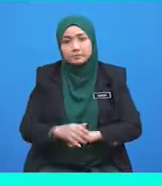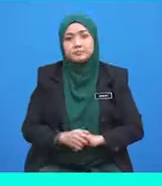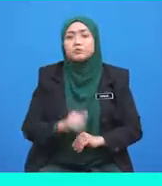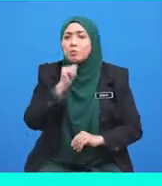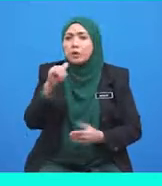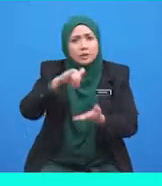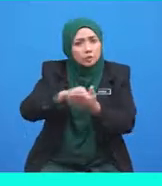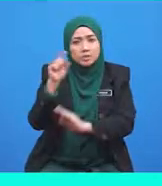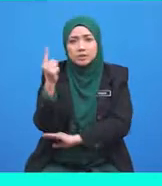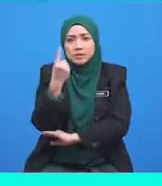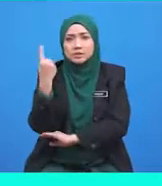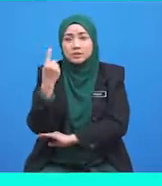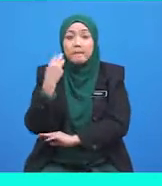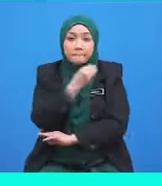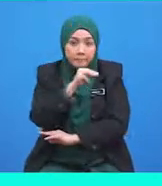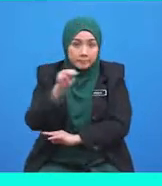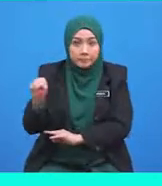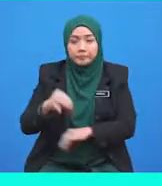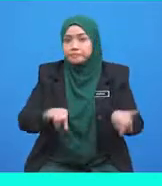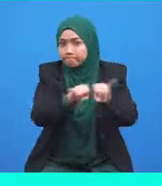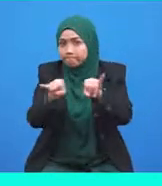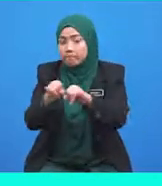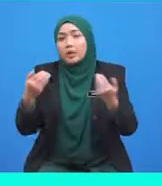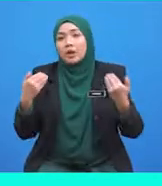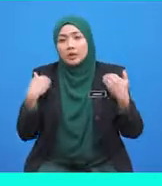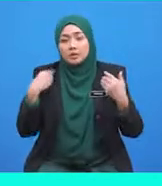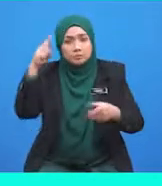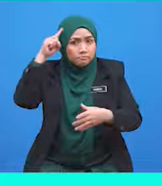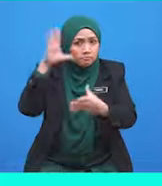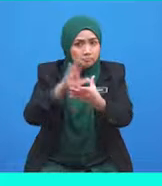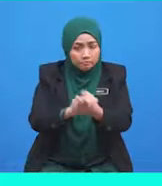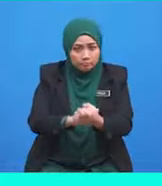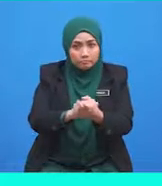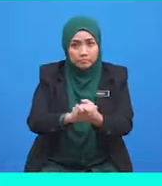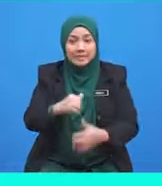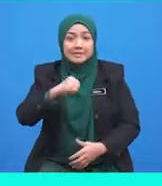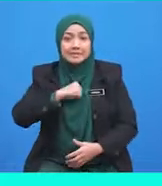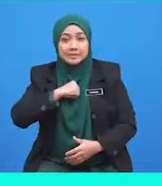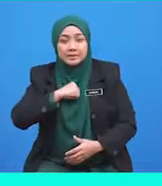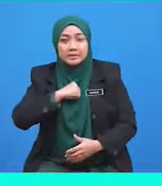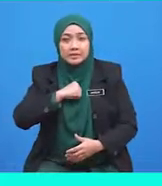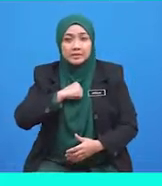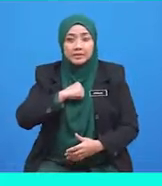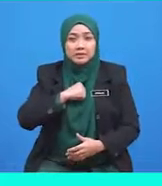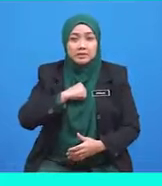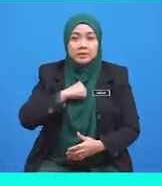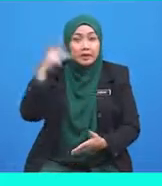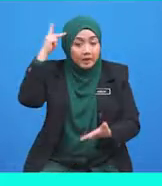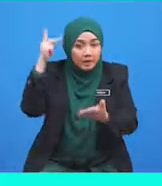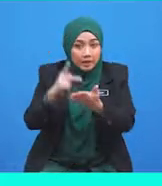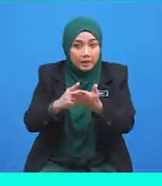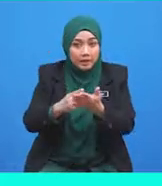Bukan itu sahaja, mereka juga mempunyai kepercayaan tersendiri, iaitu dikenal